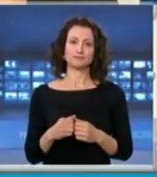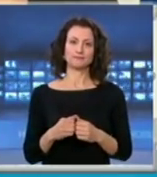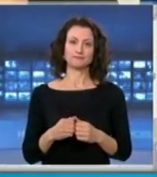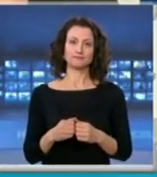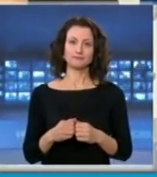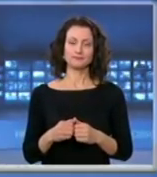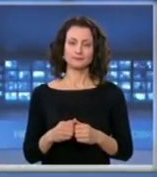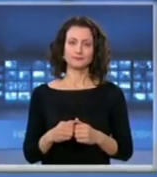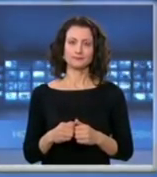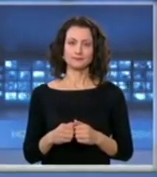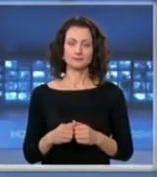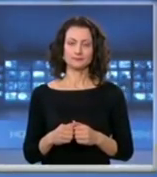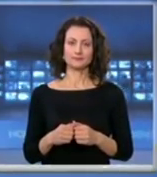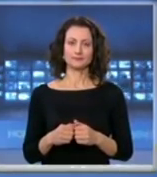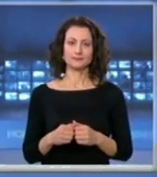благодарим.